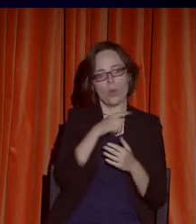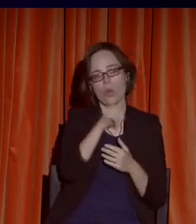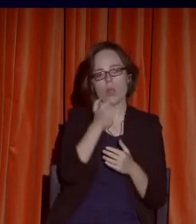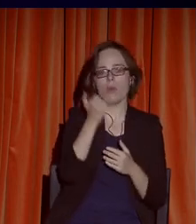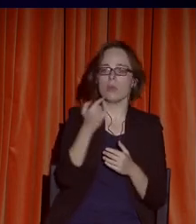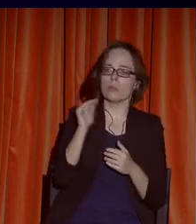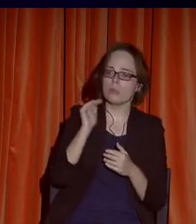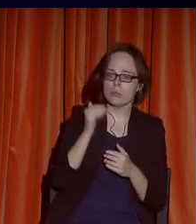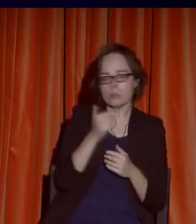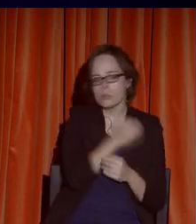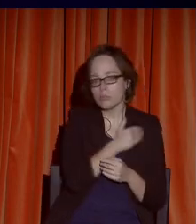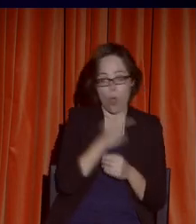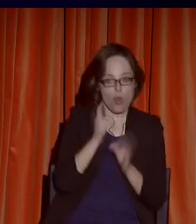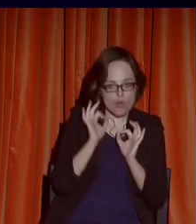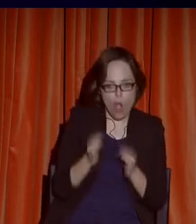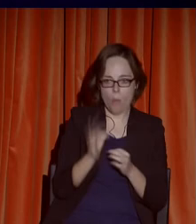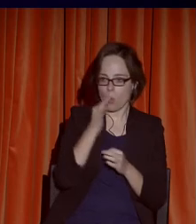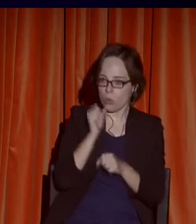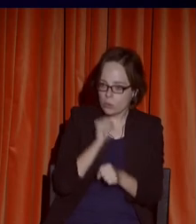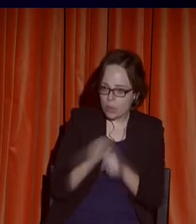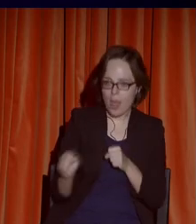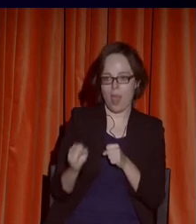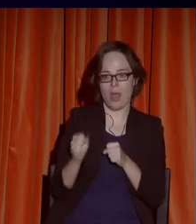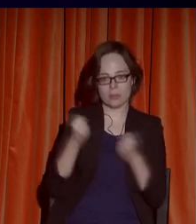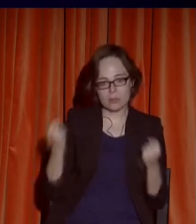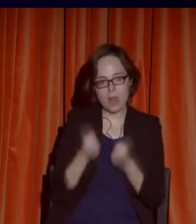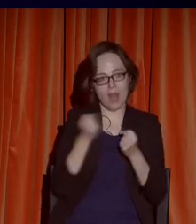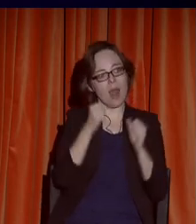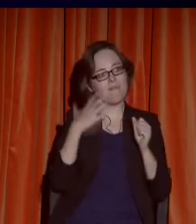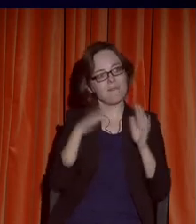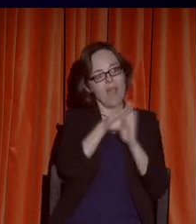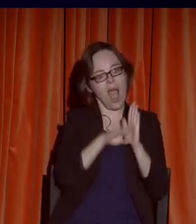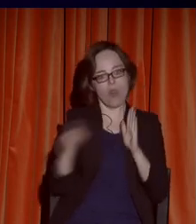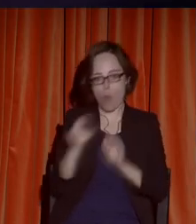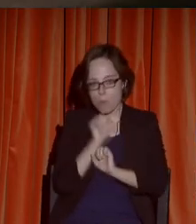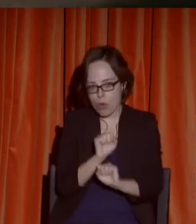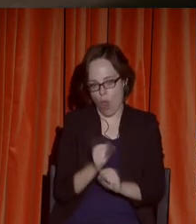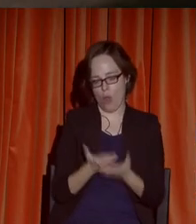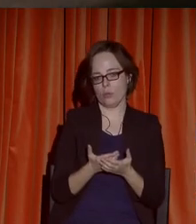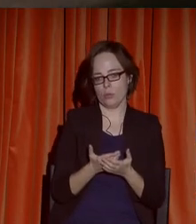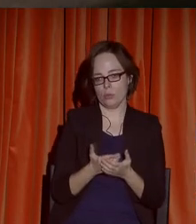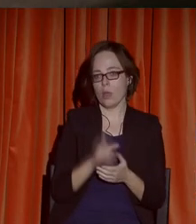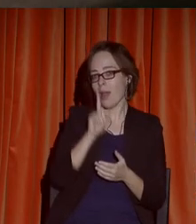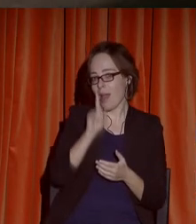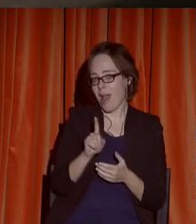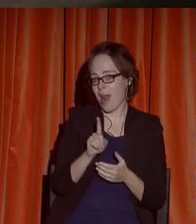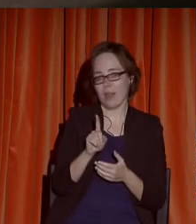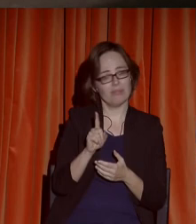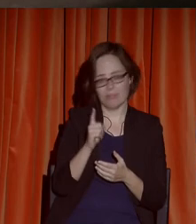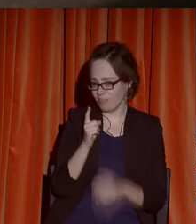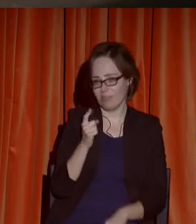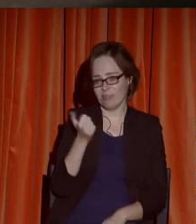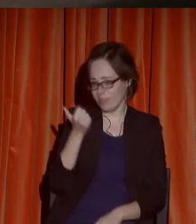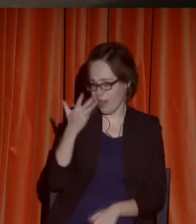że młodzi w końcu są i stają w obronie wartości, które są dla nich fundamentalne. Ale przecież nie raz